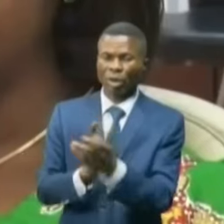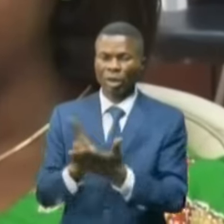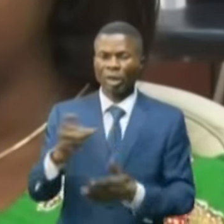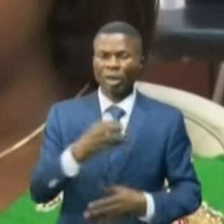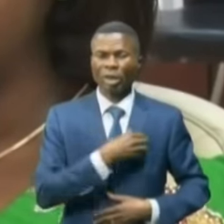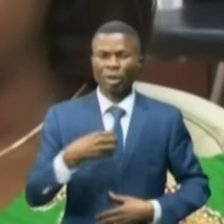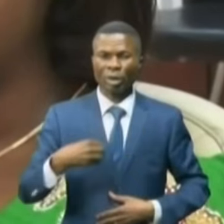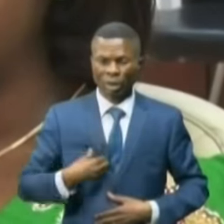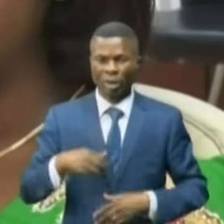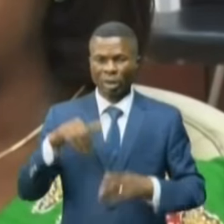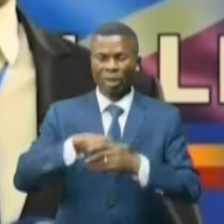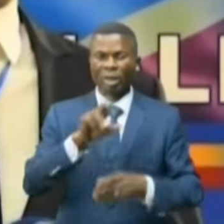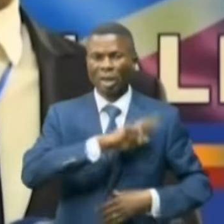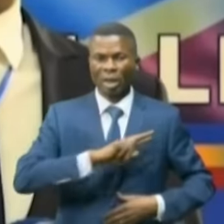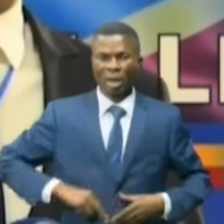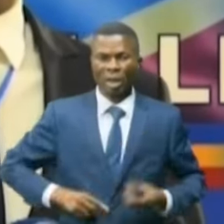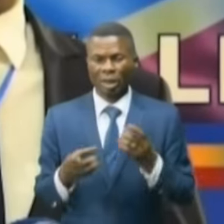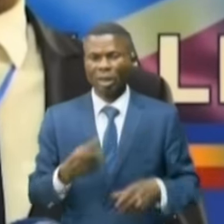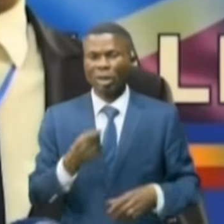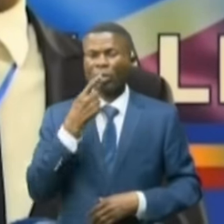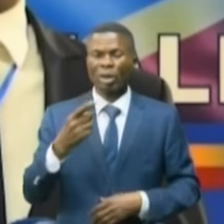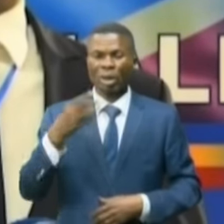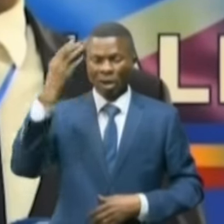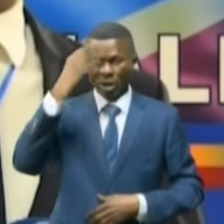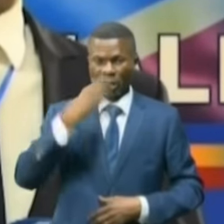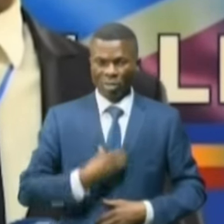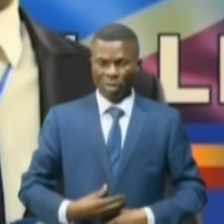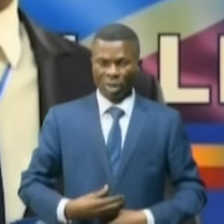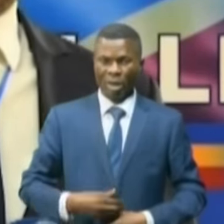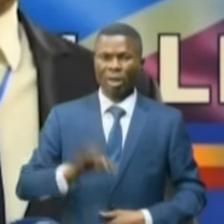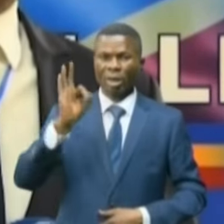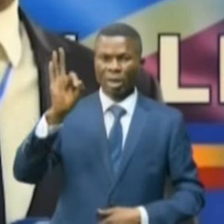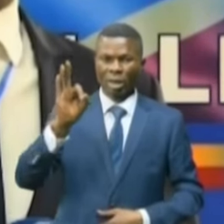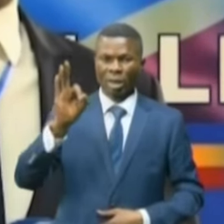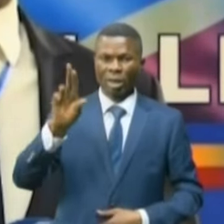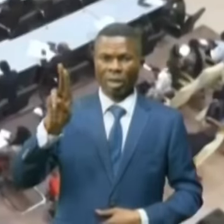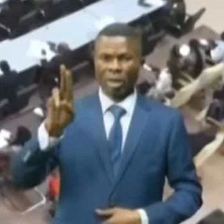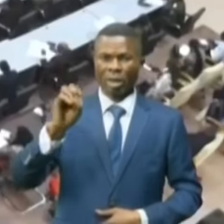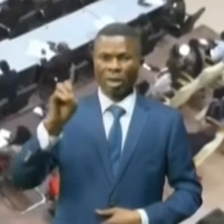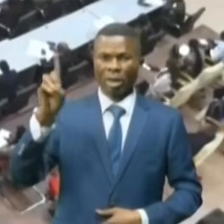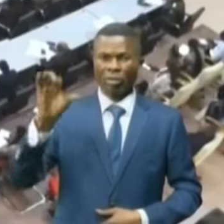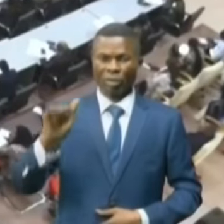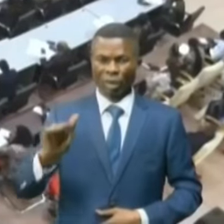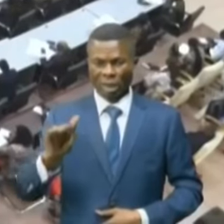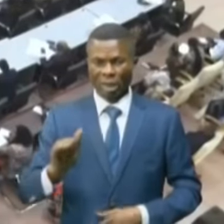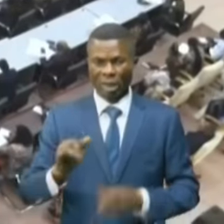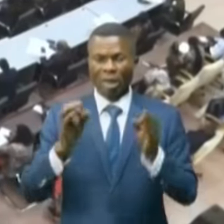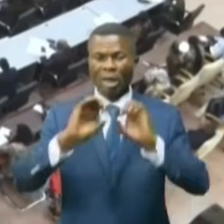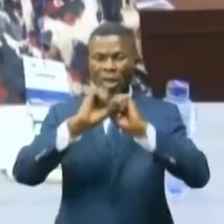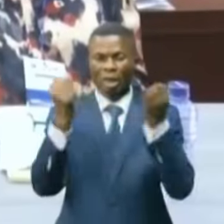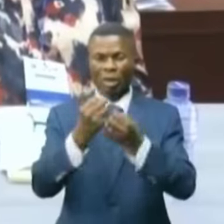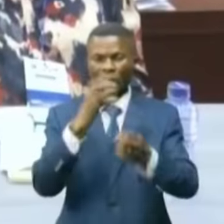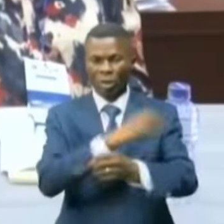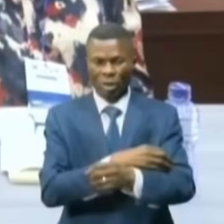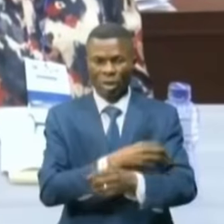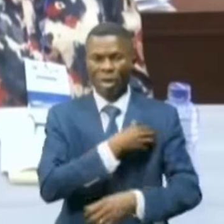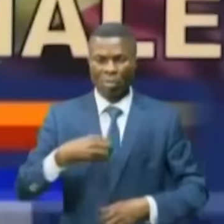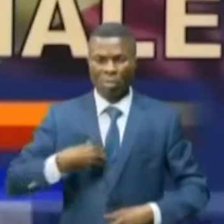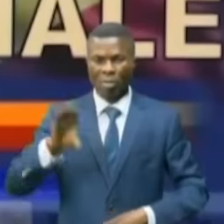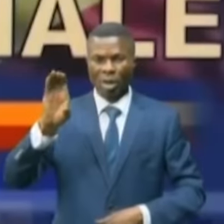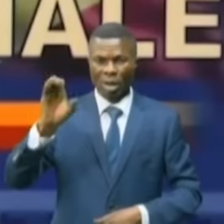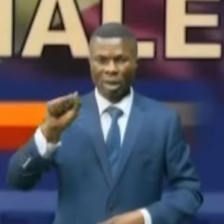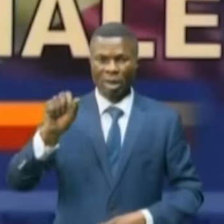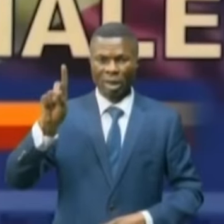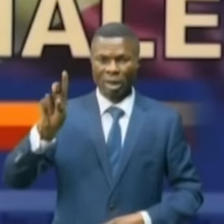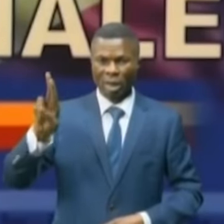femmes en RDC, a dit Maître Freddy Kwamba de la société civile. Même avis partagé par Karine Kankou, présidente